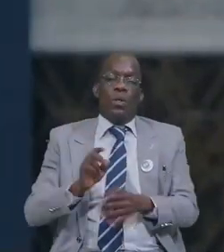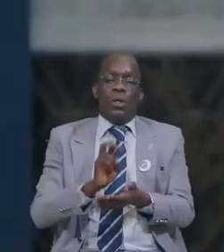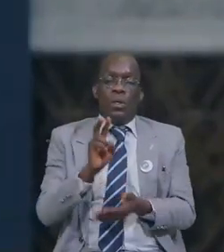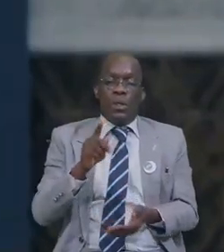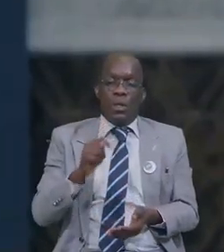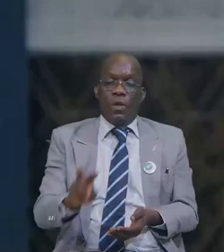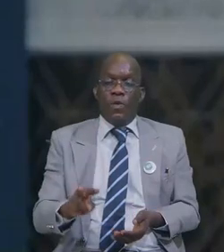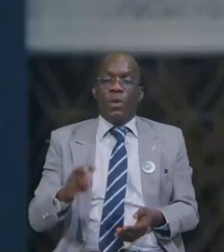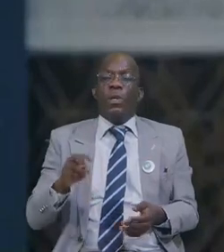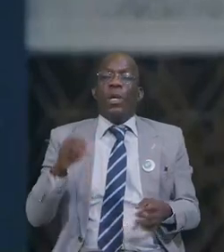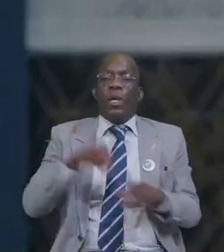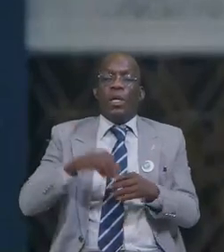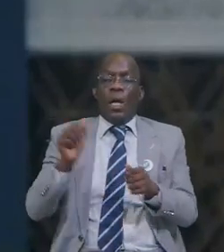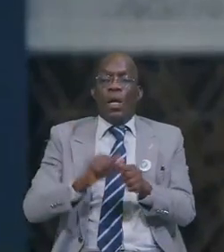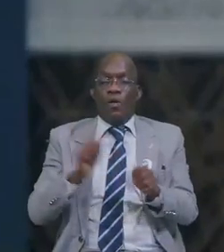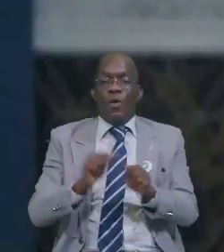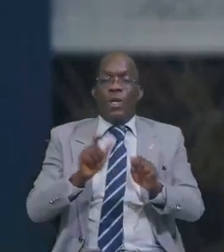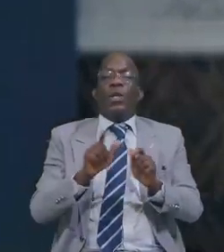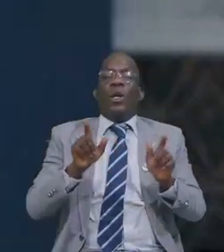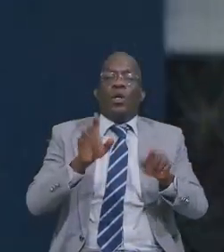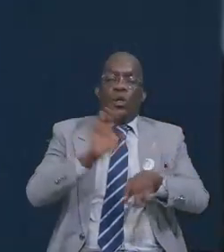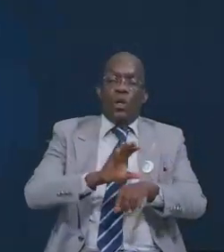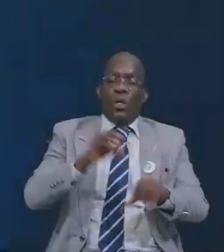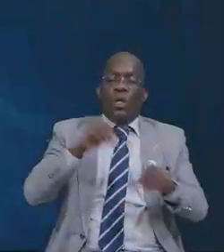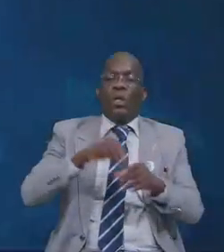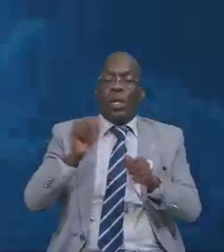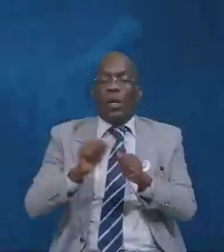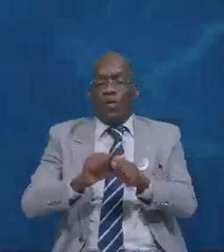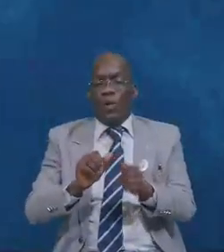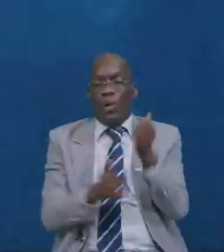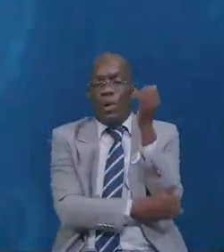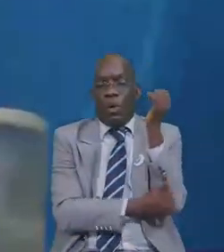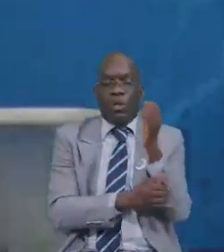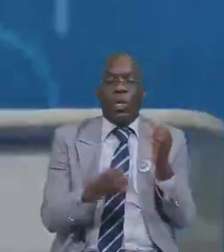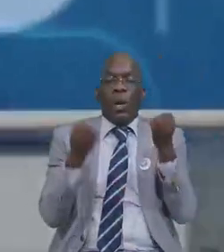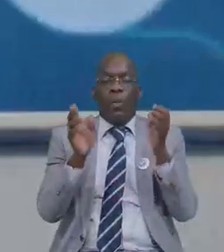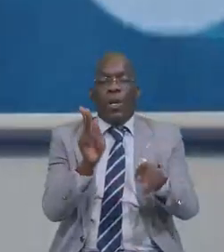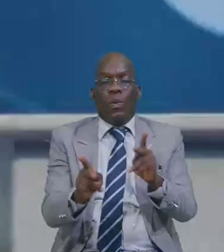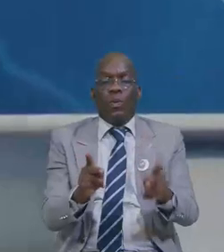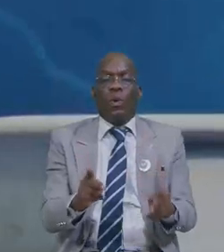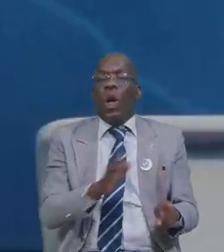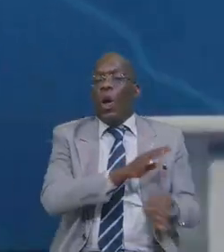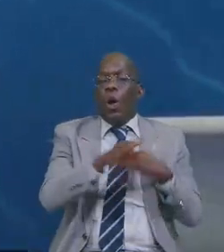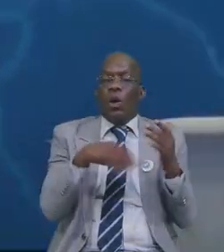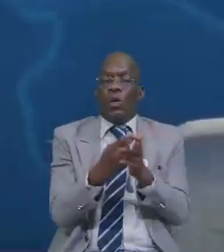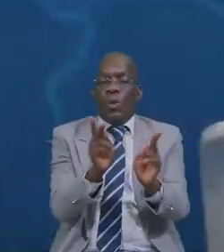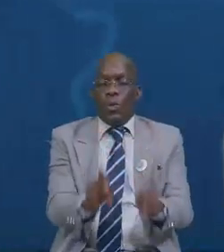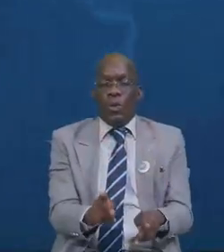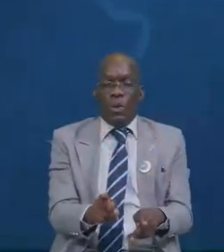sur les téléphones, ou n'importe où ils sont dans les assemblées, dans tous les pays, des foules. Et toute la